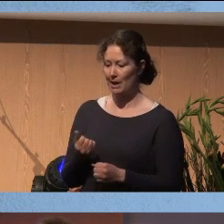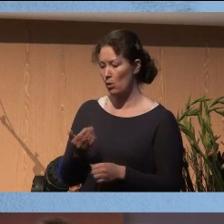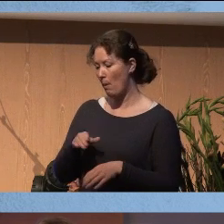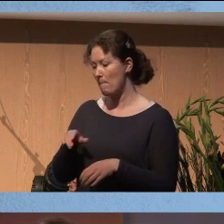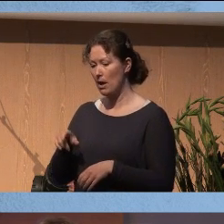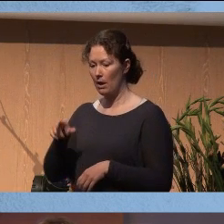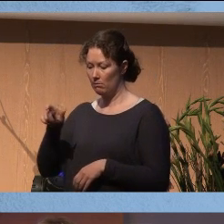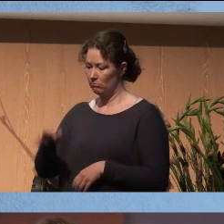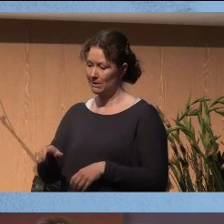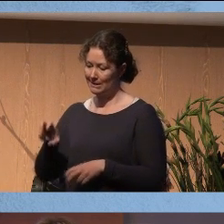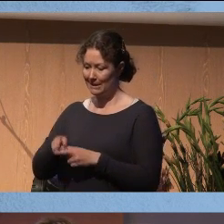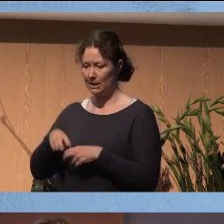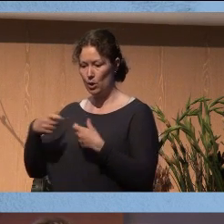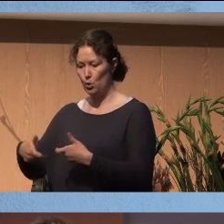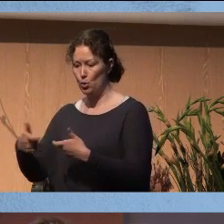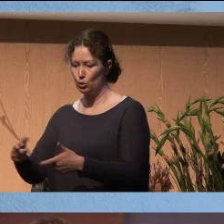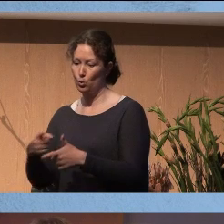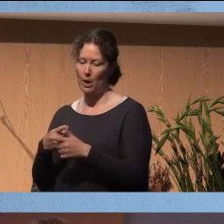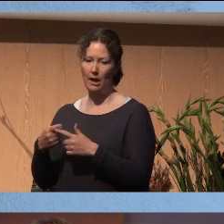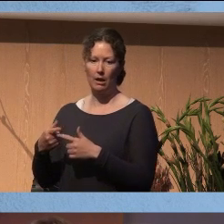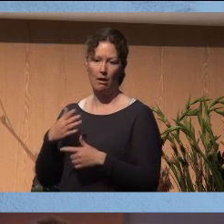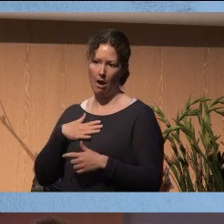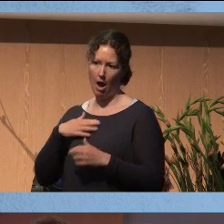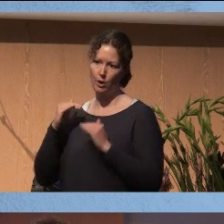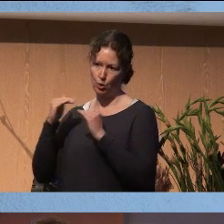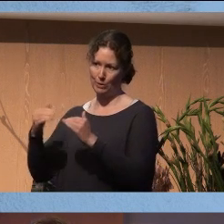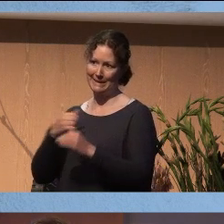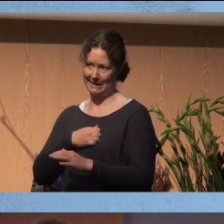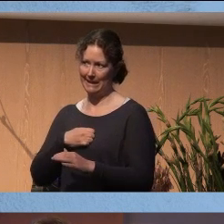pasienten rullestolbruker eller har en kronisk lidelse.